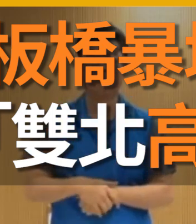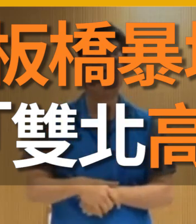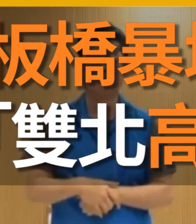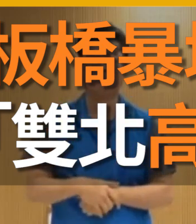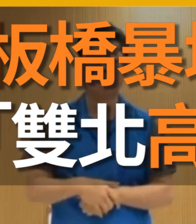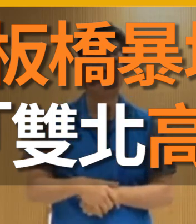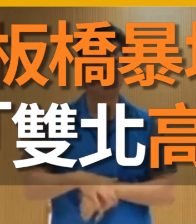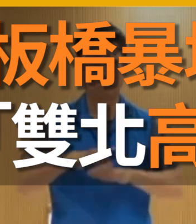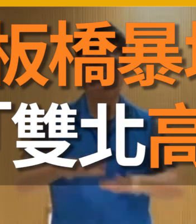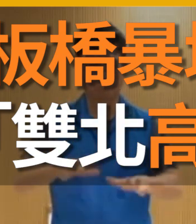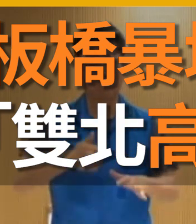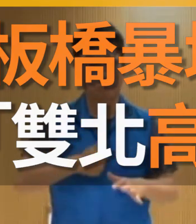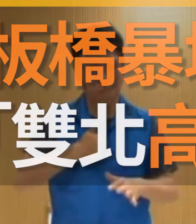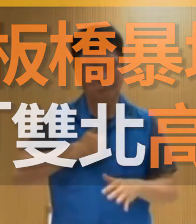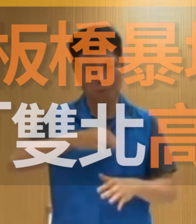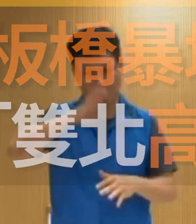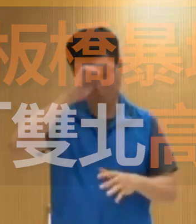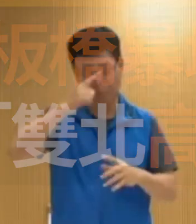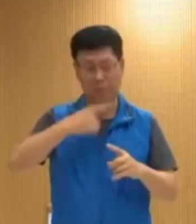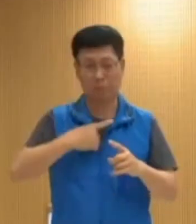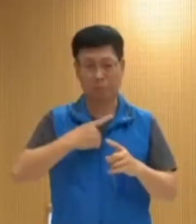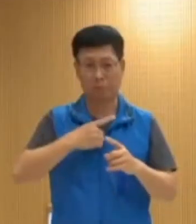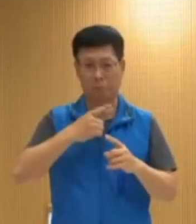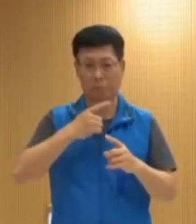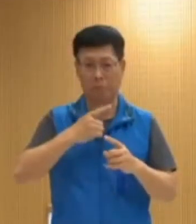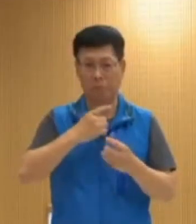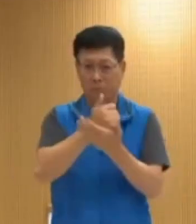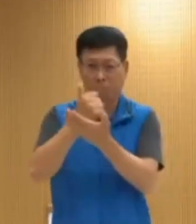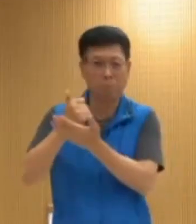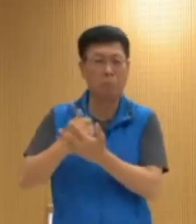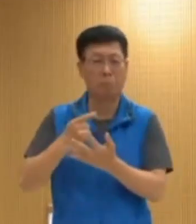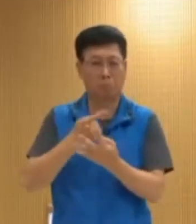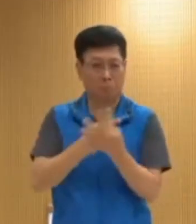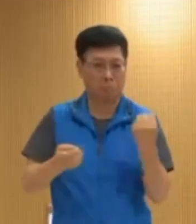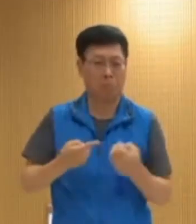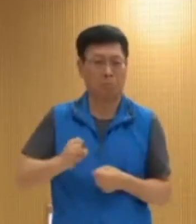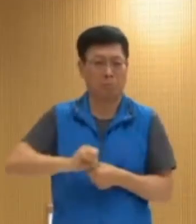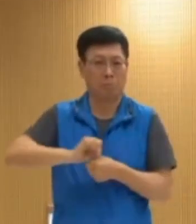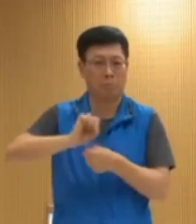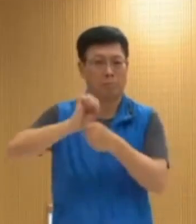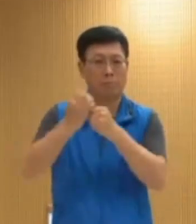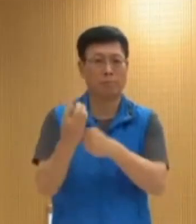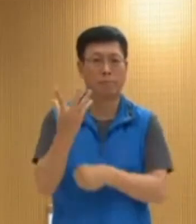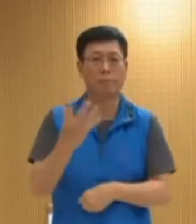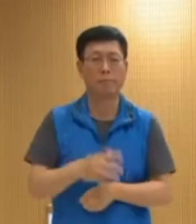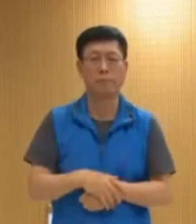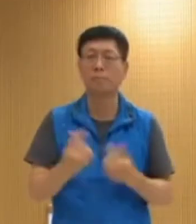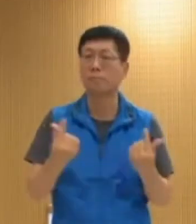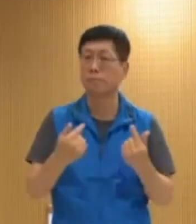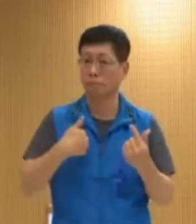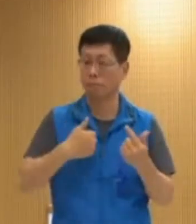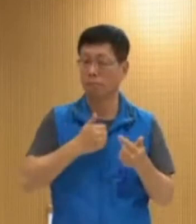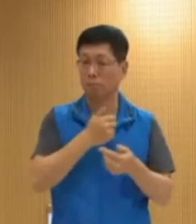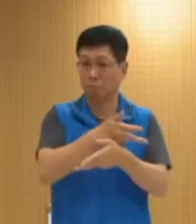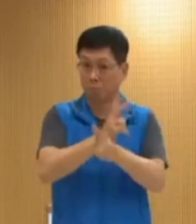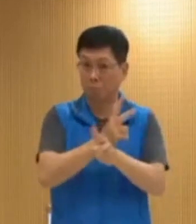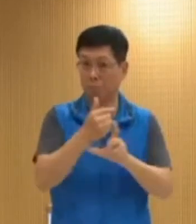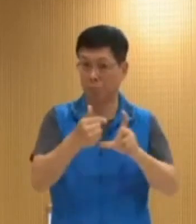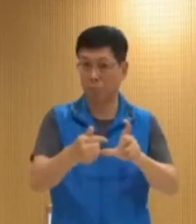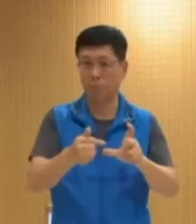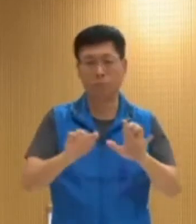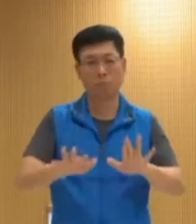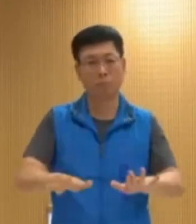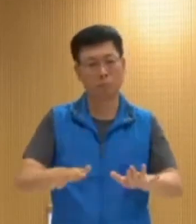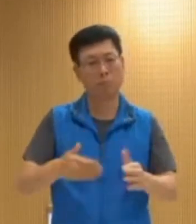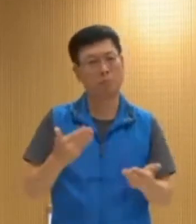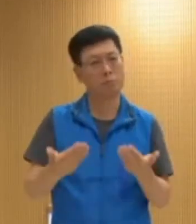个确诊的数目不断的在上升，尤其我们板桥区今